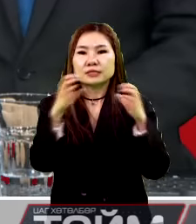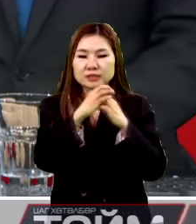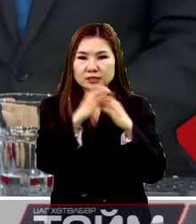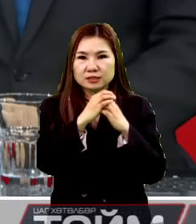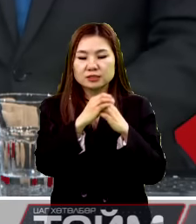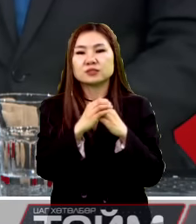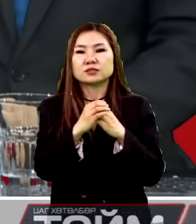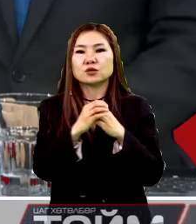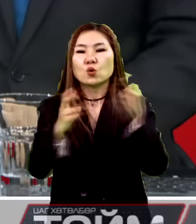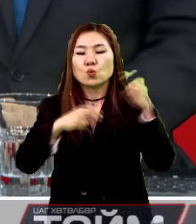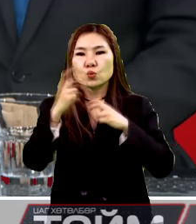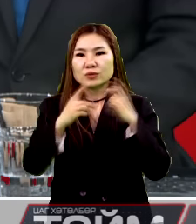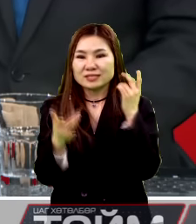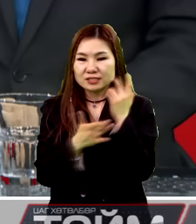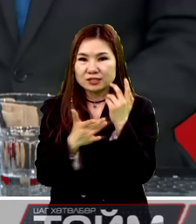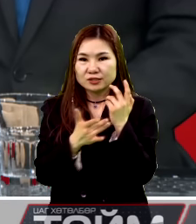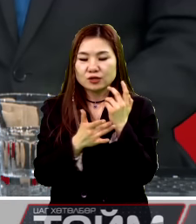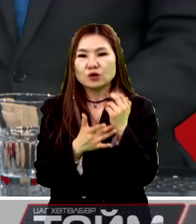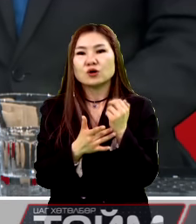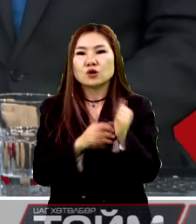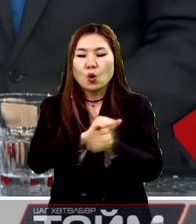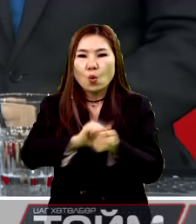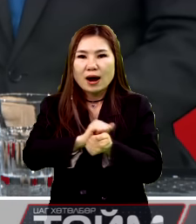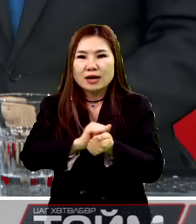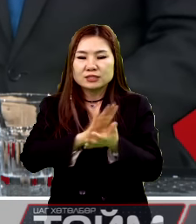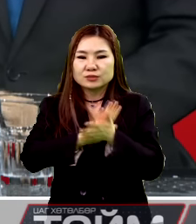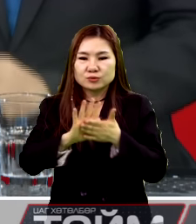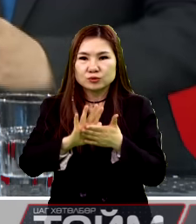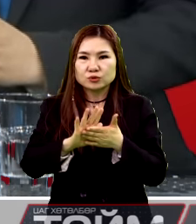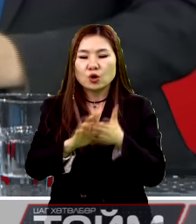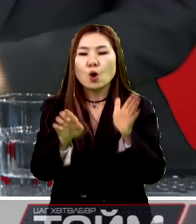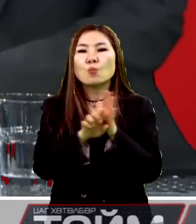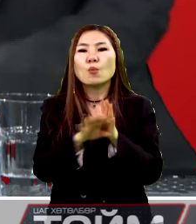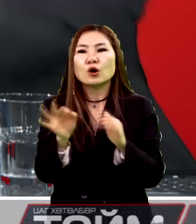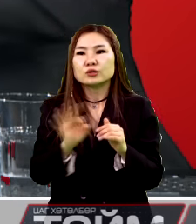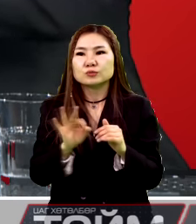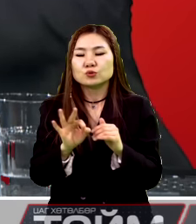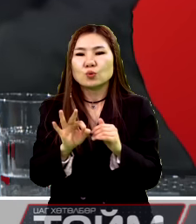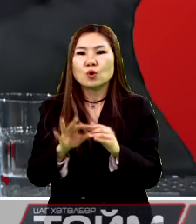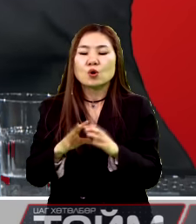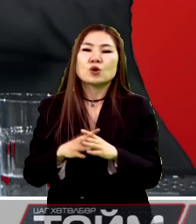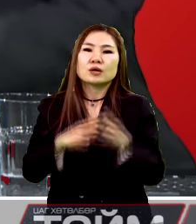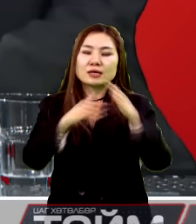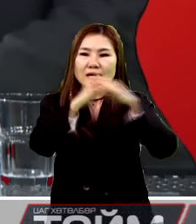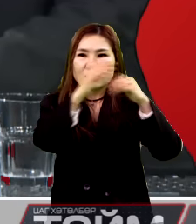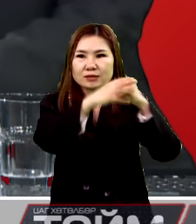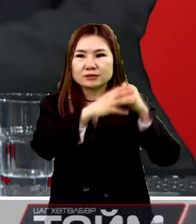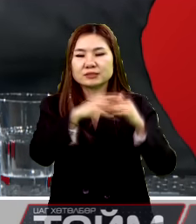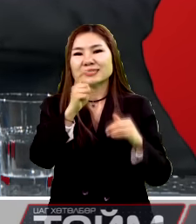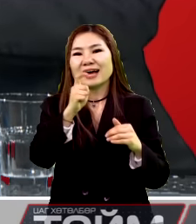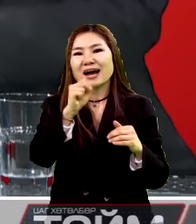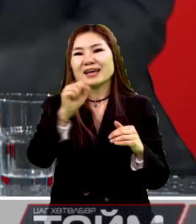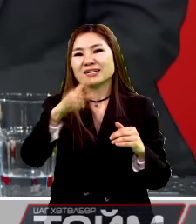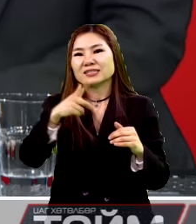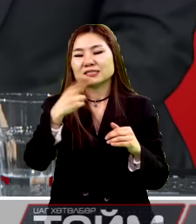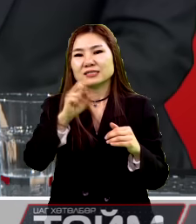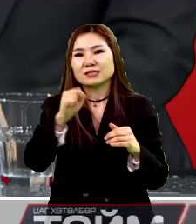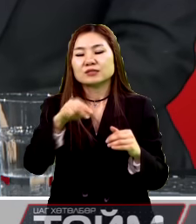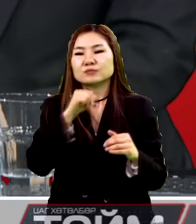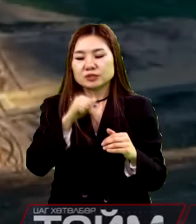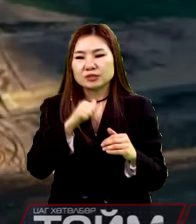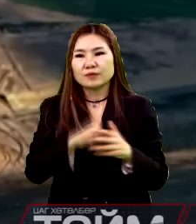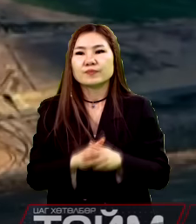үйлдвэрийн технологиор одоо угааж цэвэршүүлж авах боломжгүй ийм одоо баялагийг зүгээр ингээд овоолцсон байгаа гэсэн үг. Хаягд л бол биш ээ